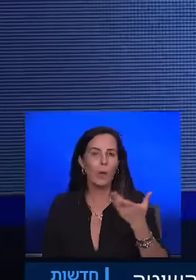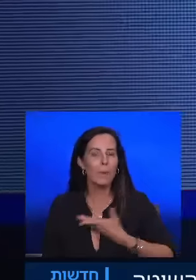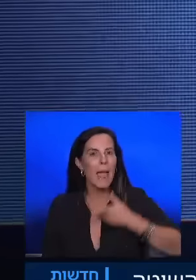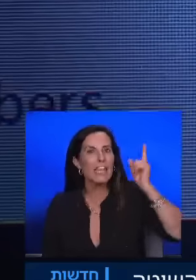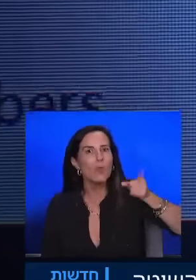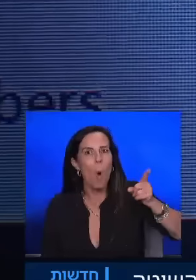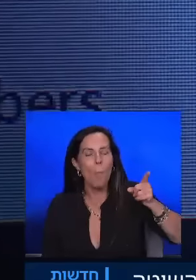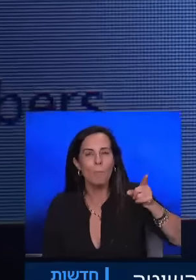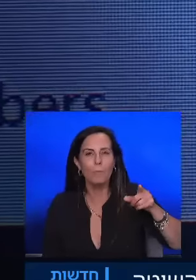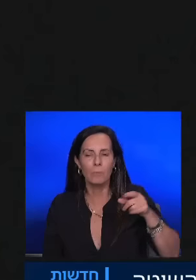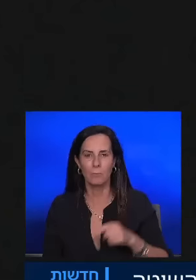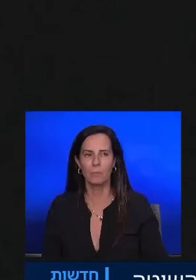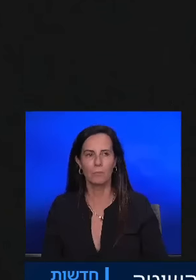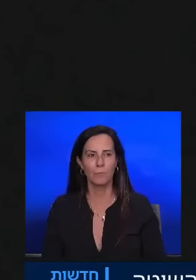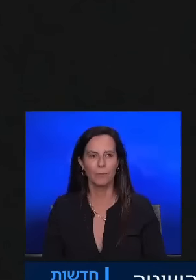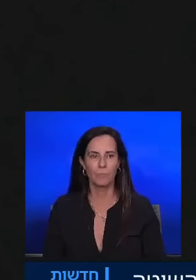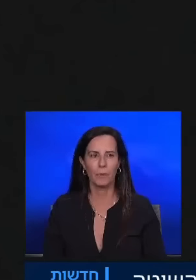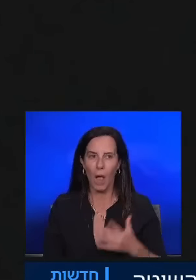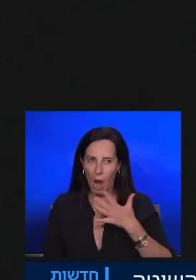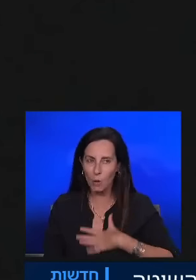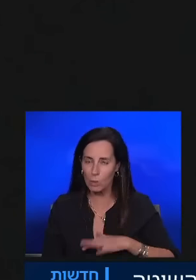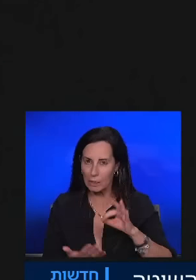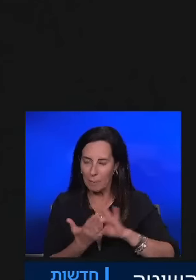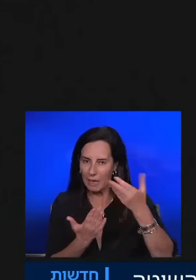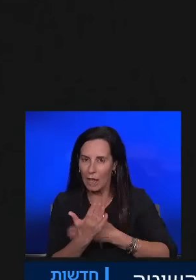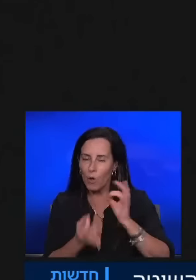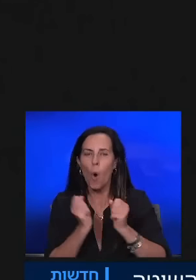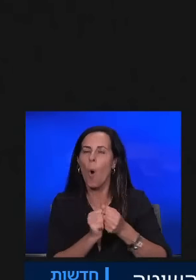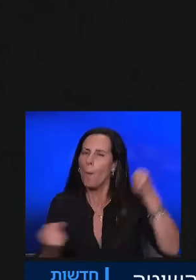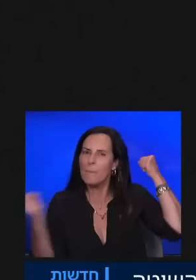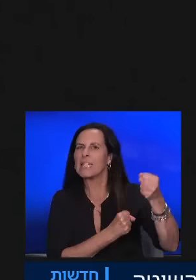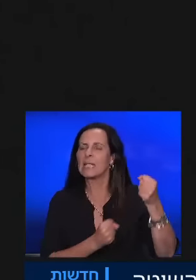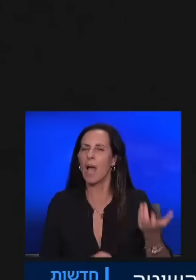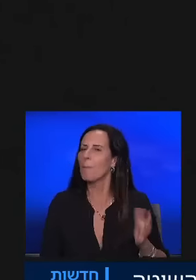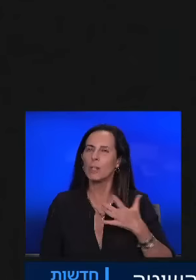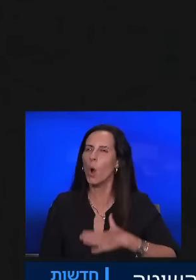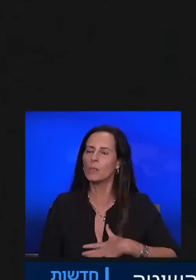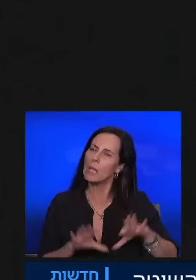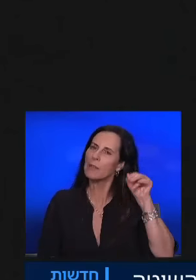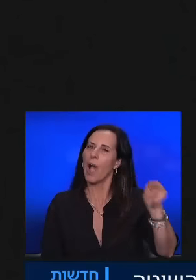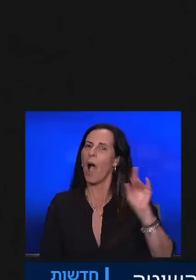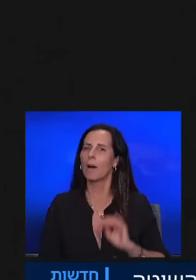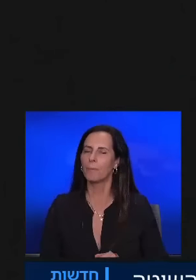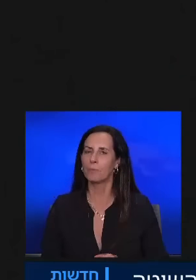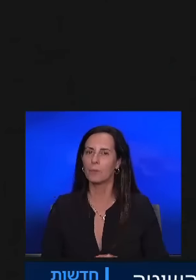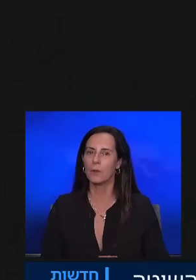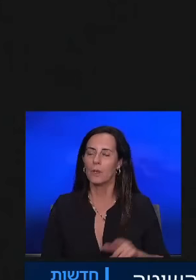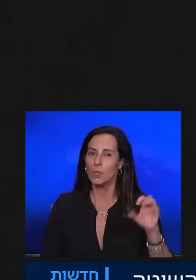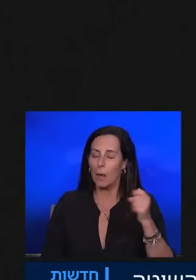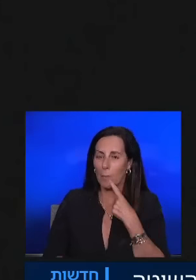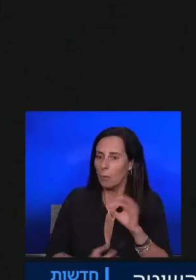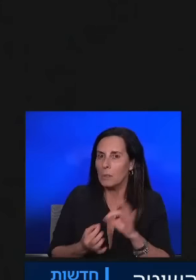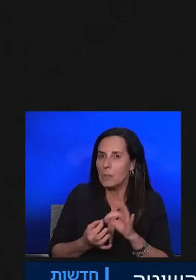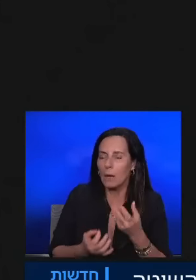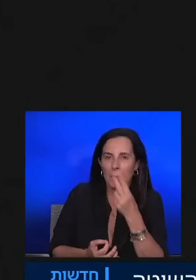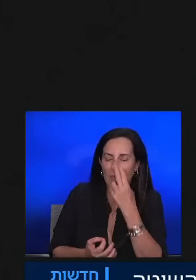מפורש מדניס צ'רקוב. אתה רוצה מכתב מעורך דין או פצצה ממני לראש שלך? תבחר. כשסמך טען שהוא בסך הכל